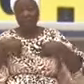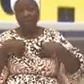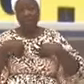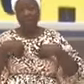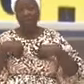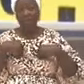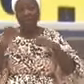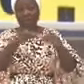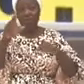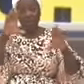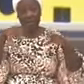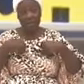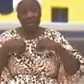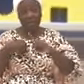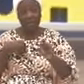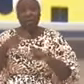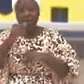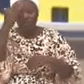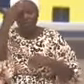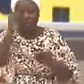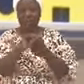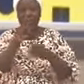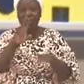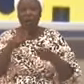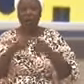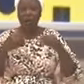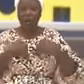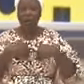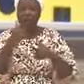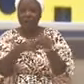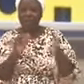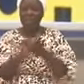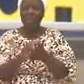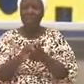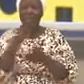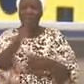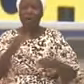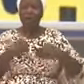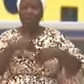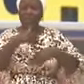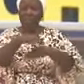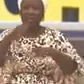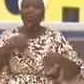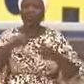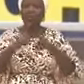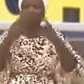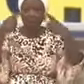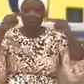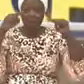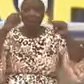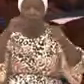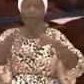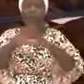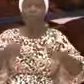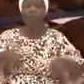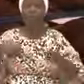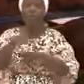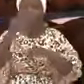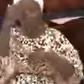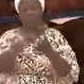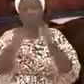est ce que tu sais que tu auras tout ce que je me dis de procès ce soit à traiter ça que tu auras